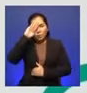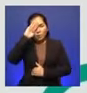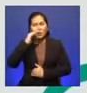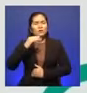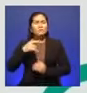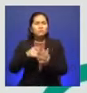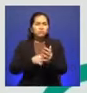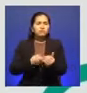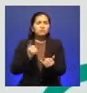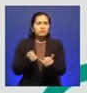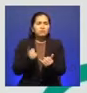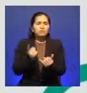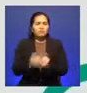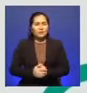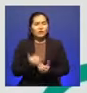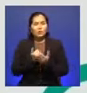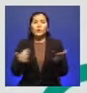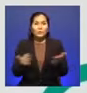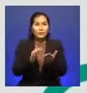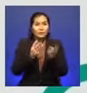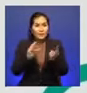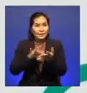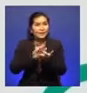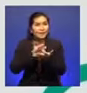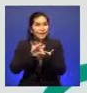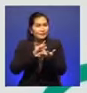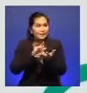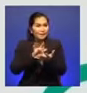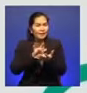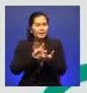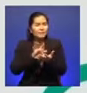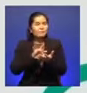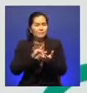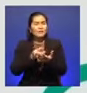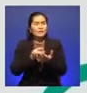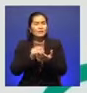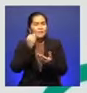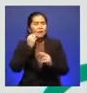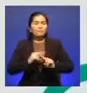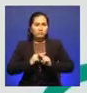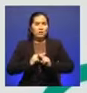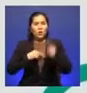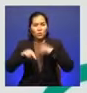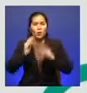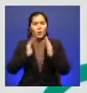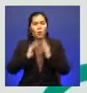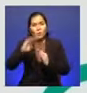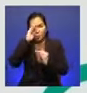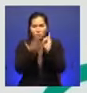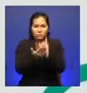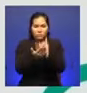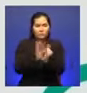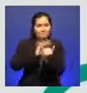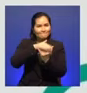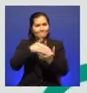ในเรื่องของการส่งเสริมการใช้ยานะครับการใช้ยาที่บ้านนะแล้วก็ในเรื่องของการดูแลผู้ป่วยติดบ้านติดเตียงแล้วก็